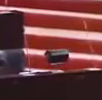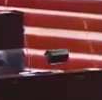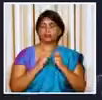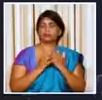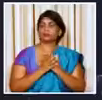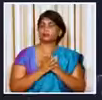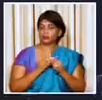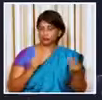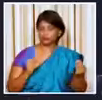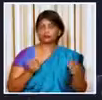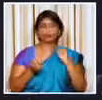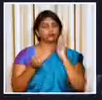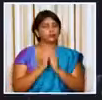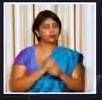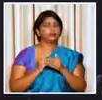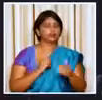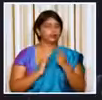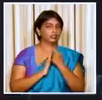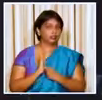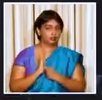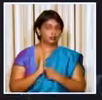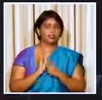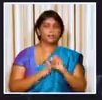විකල්ප අඩු ගන්න සංශෝධනය කරන්න මේ රෙගුලාසි හරි